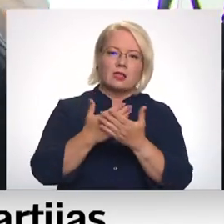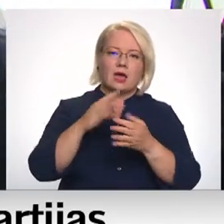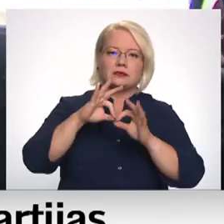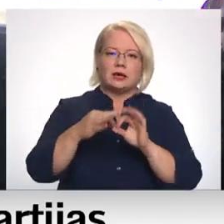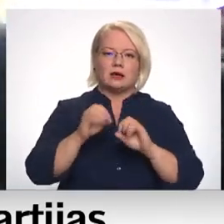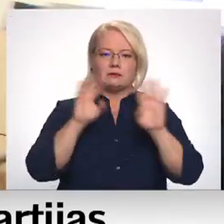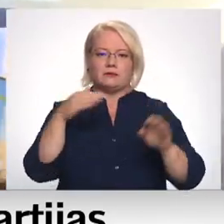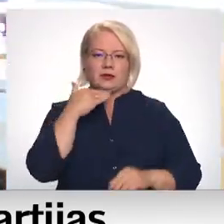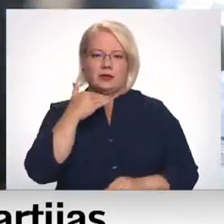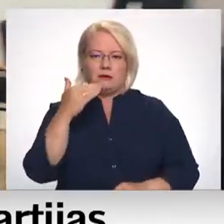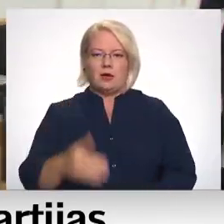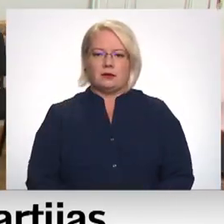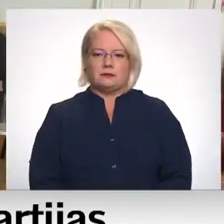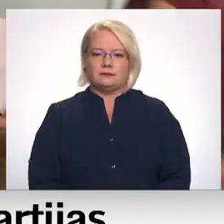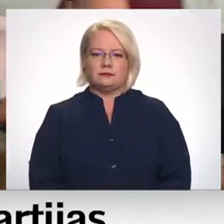dalīties.